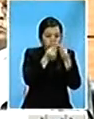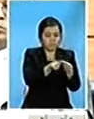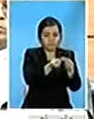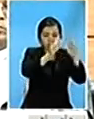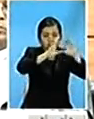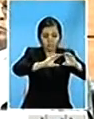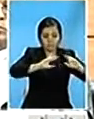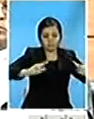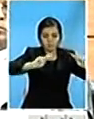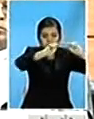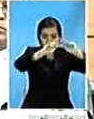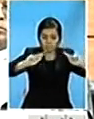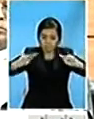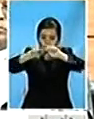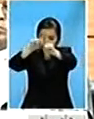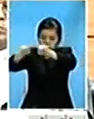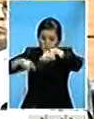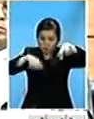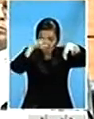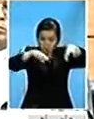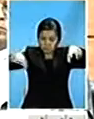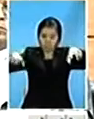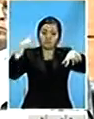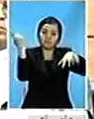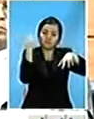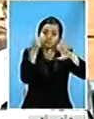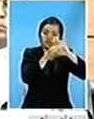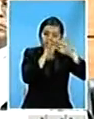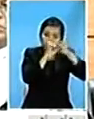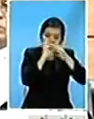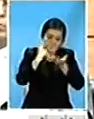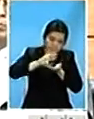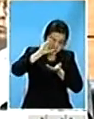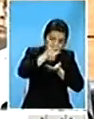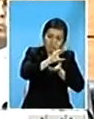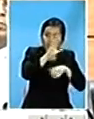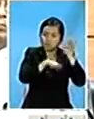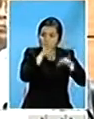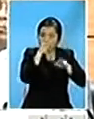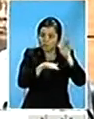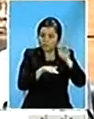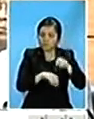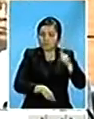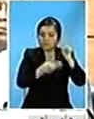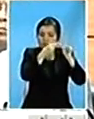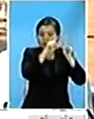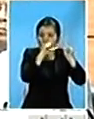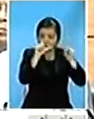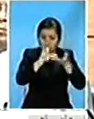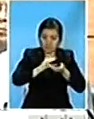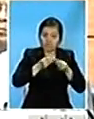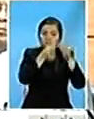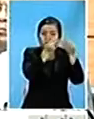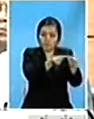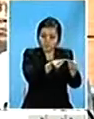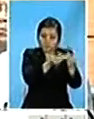มายกระทรวงท่องเที่ยวและกีฬาครับได้เม็ดเงินงบประมาณไปประมาณ 10,000 ล้านบาท